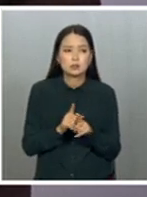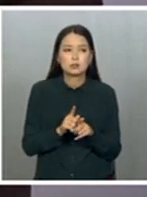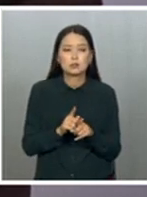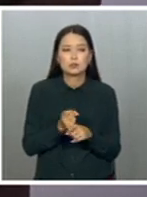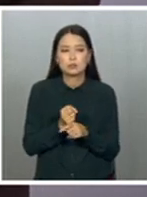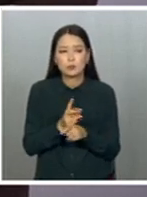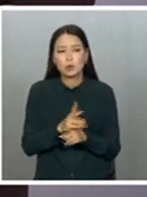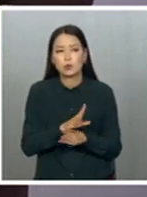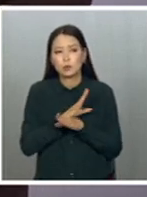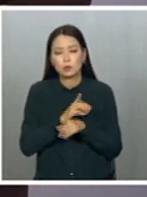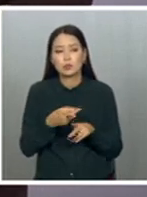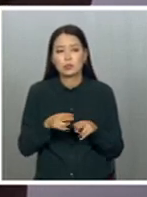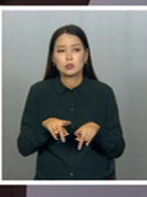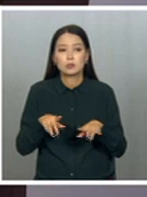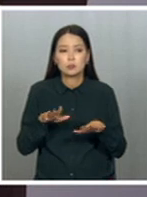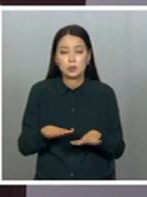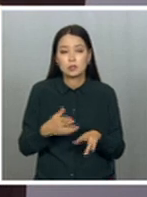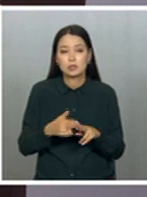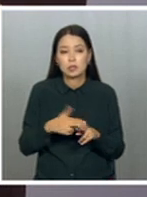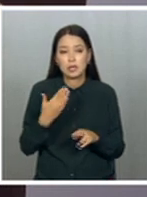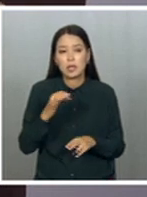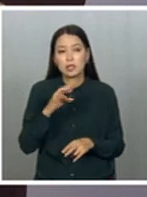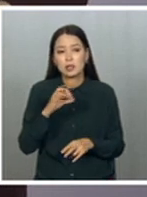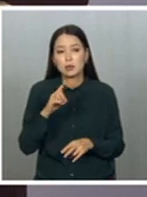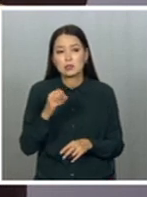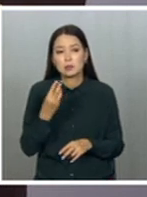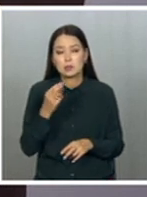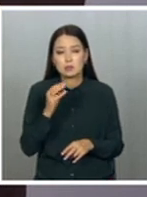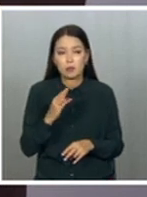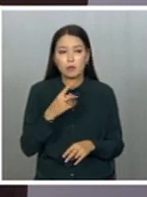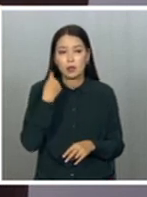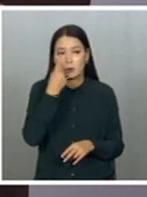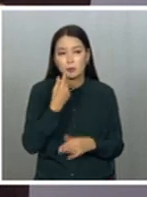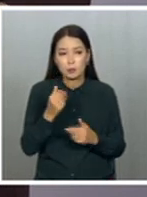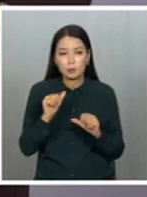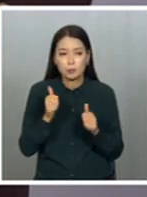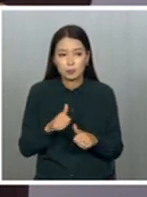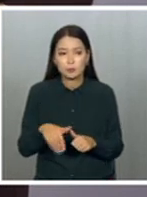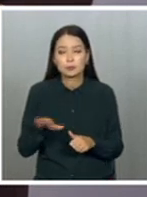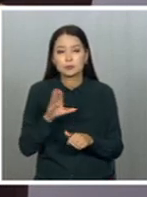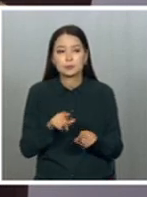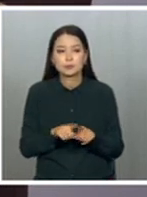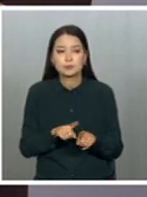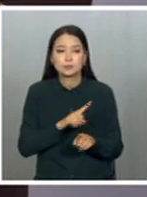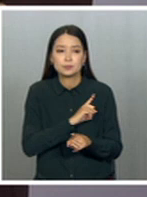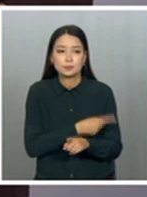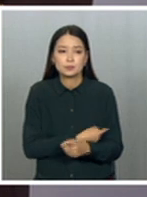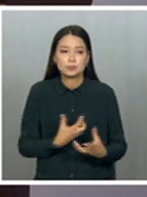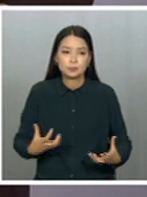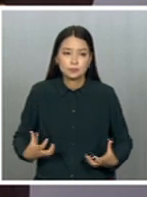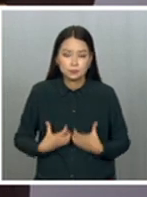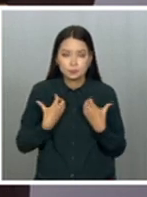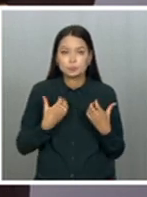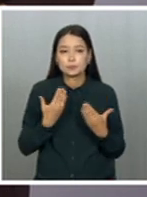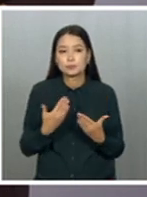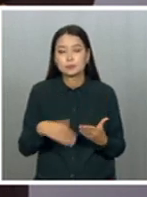Бұл Иноземцевтің бейнесі. Қапияда алдарынан шыққан қазақтардан қатты қорыққан, тіпті сасқалақтап